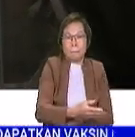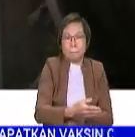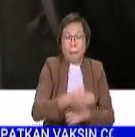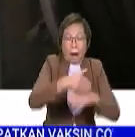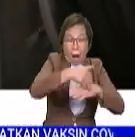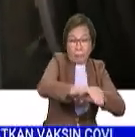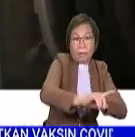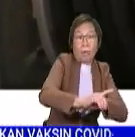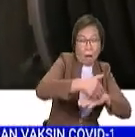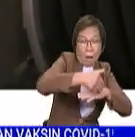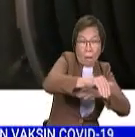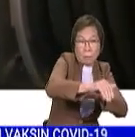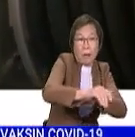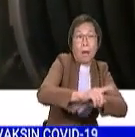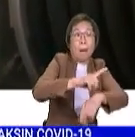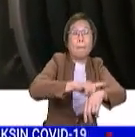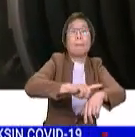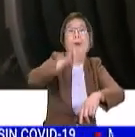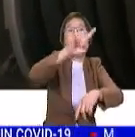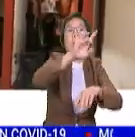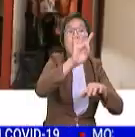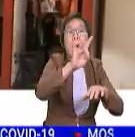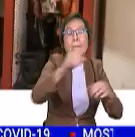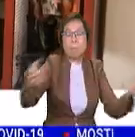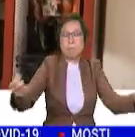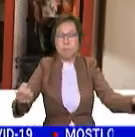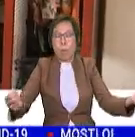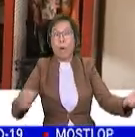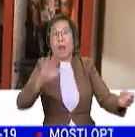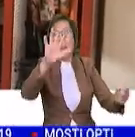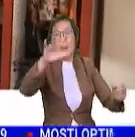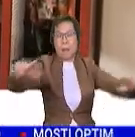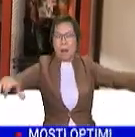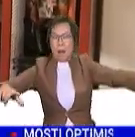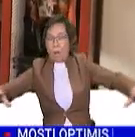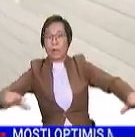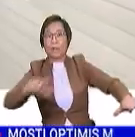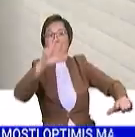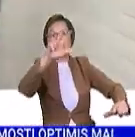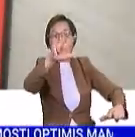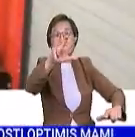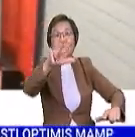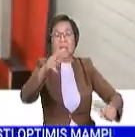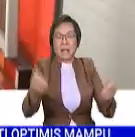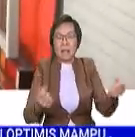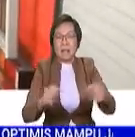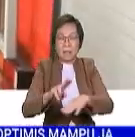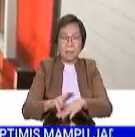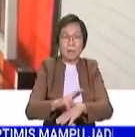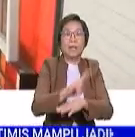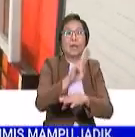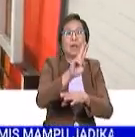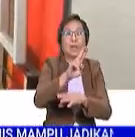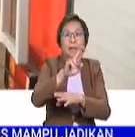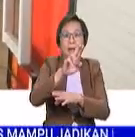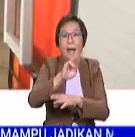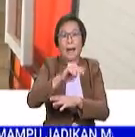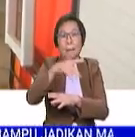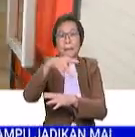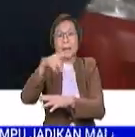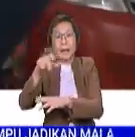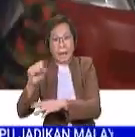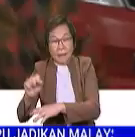siap digerakkan ketika bencana ialah 8bo Centra lima buah Lori 30 buah kendaraan utility 3im